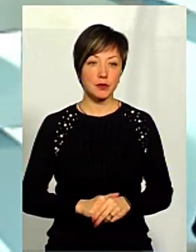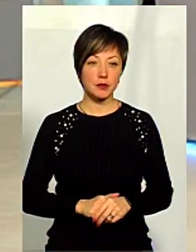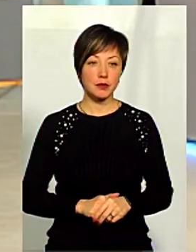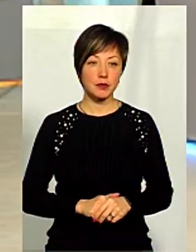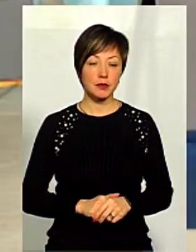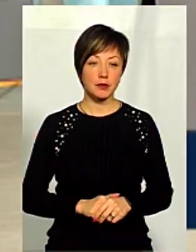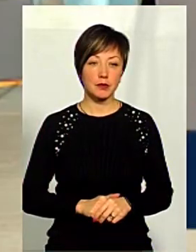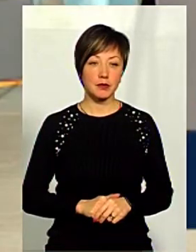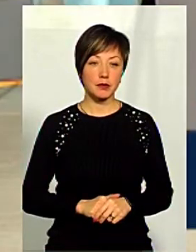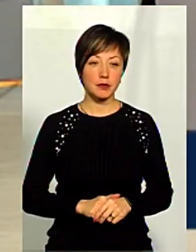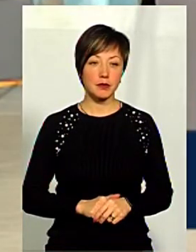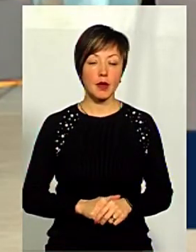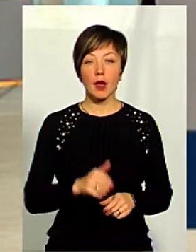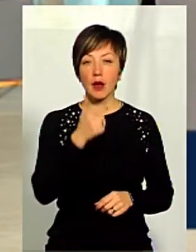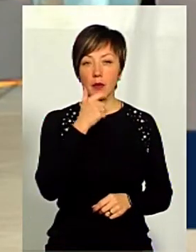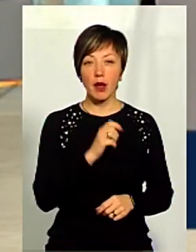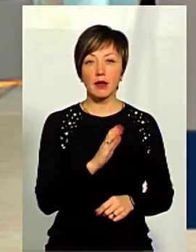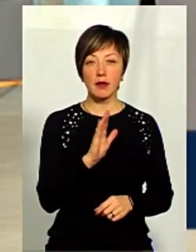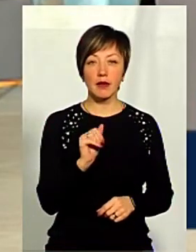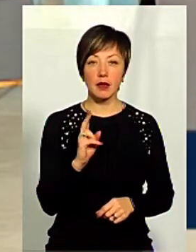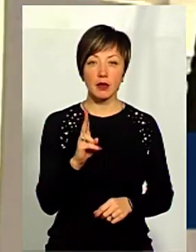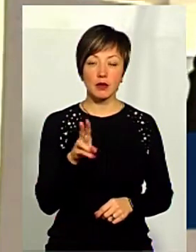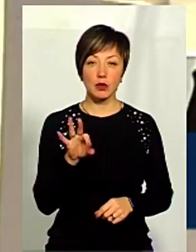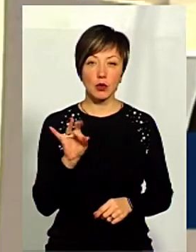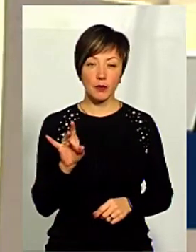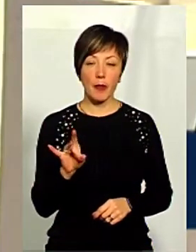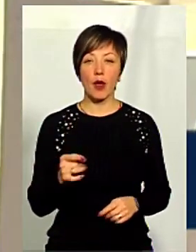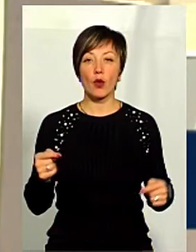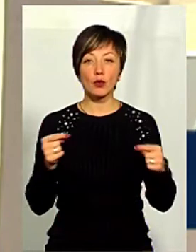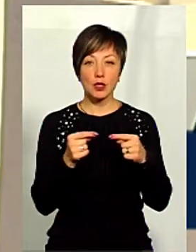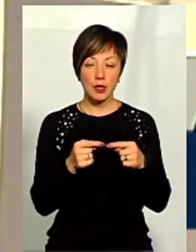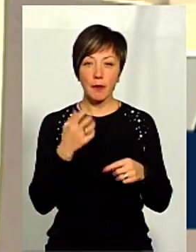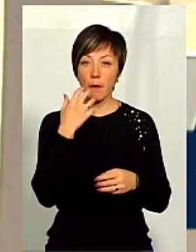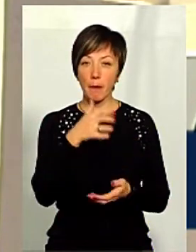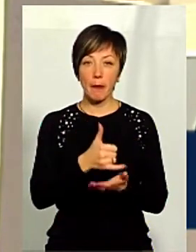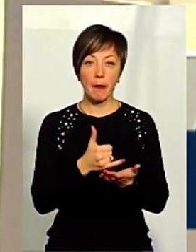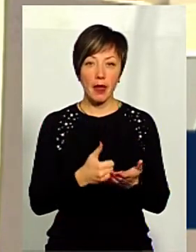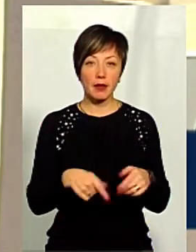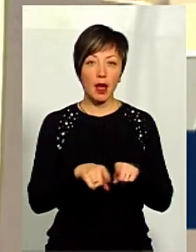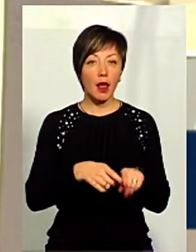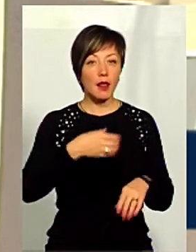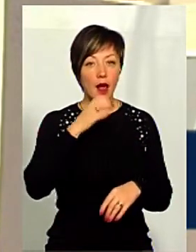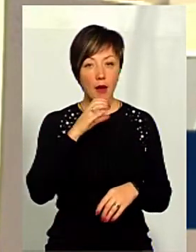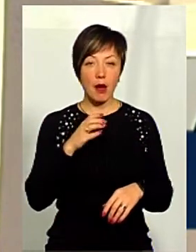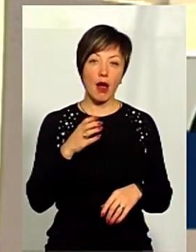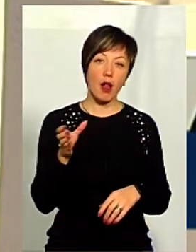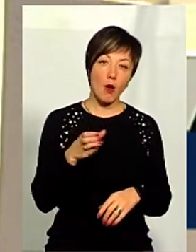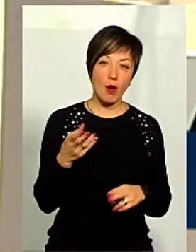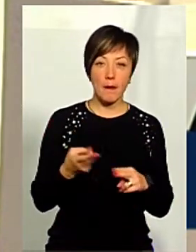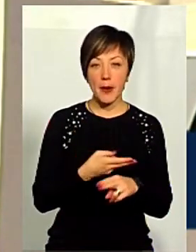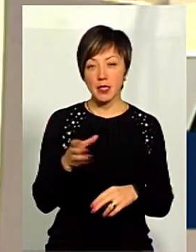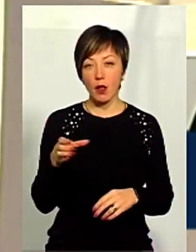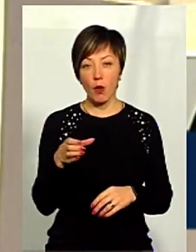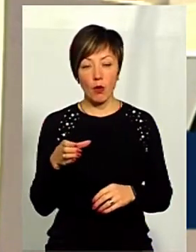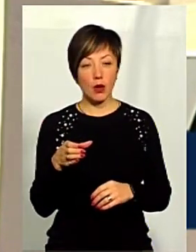бази. Зрозуміло. Пане Віктор, хотів вас ще уточнити, от Глінтвейн, оскільки це такий напій, або алкогольний, або